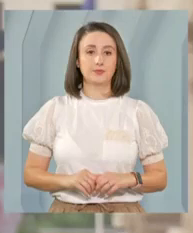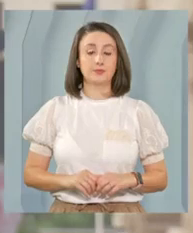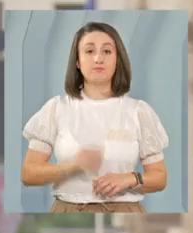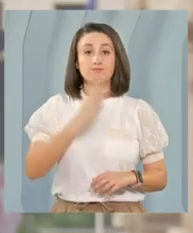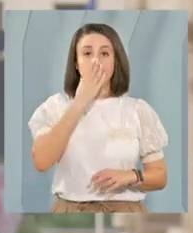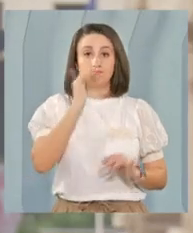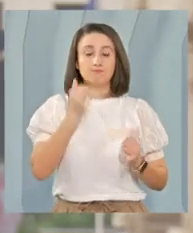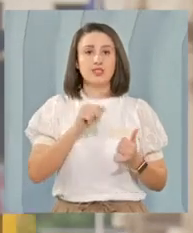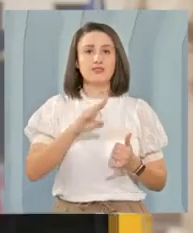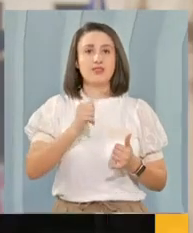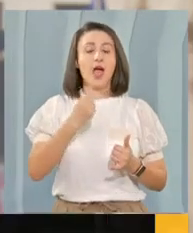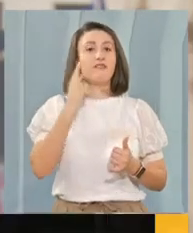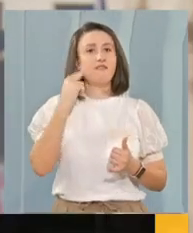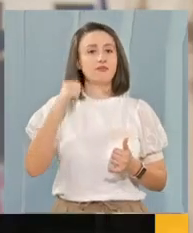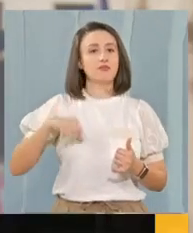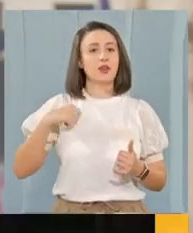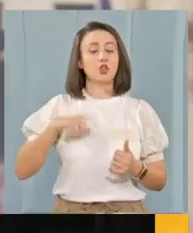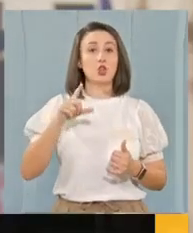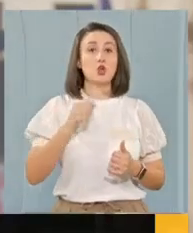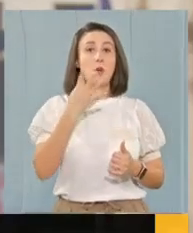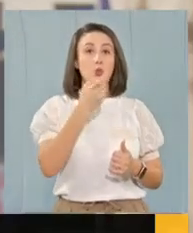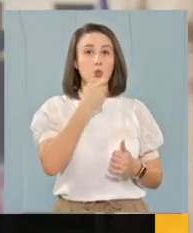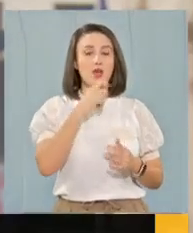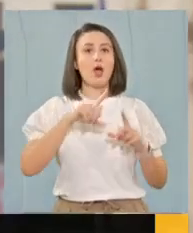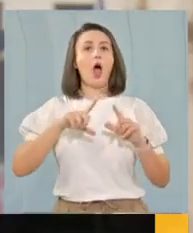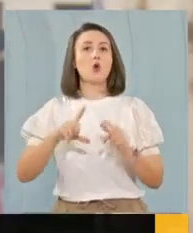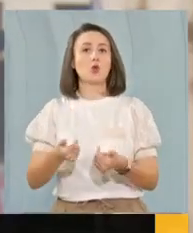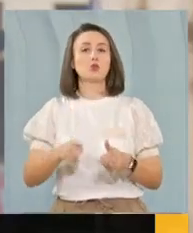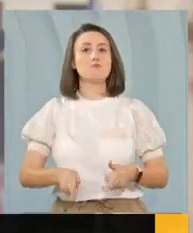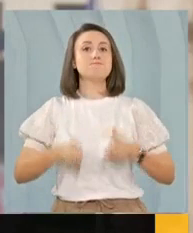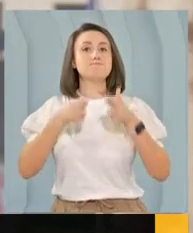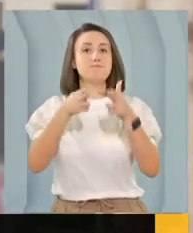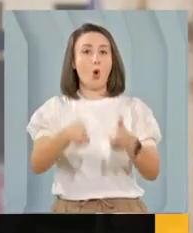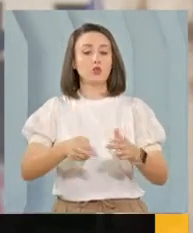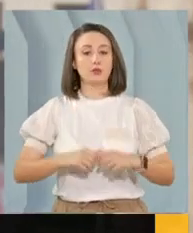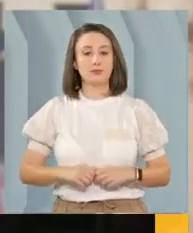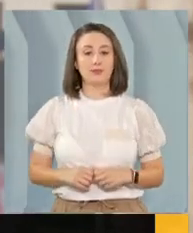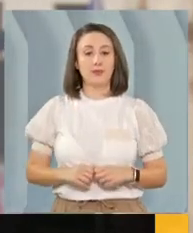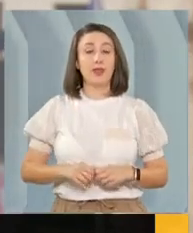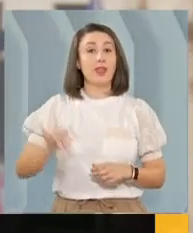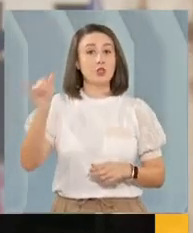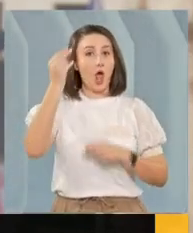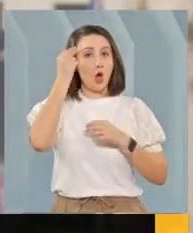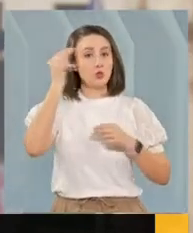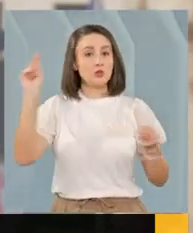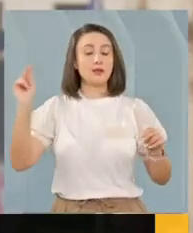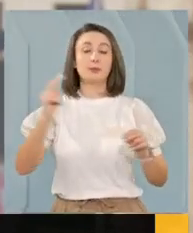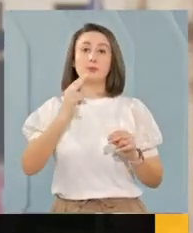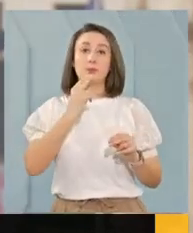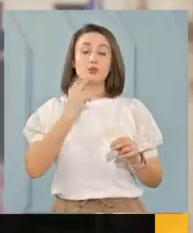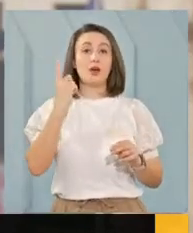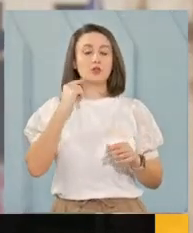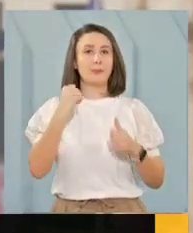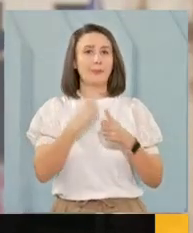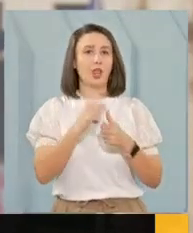tragedie în Sinaia o tânără de 24 de ani sa aruncat de pe un pod între o prăpastie cel care a anunțat poliția a fost